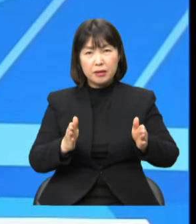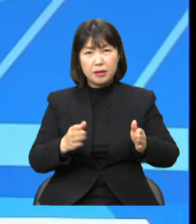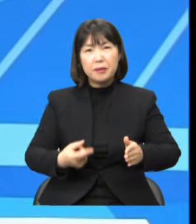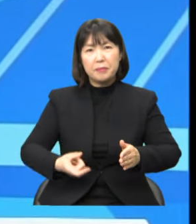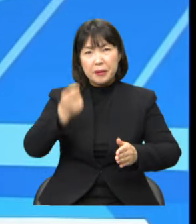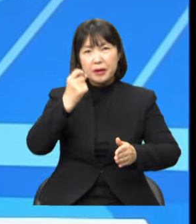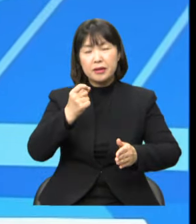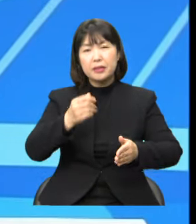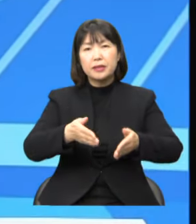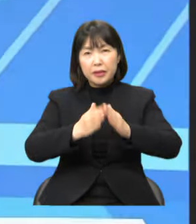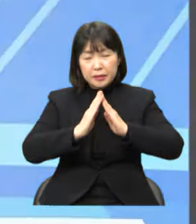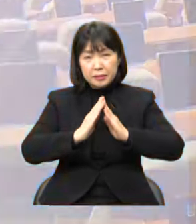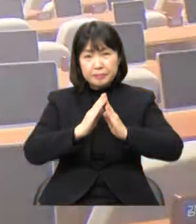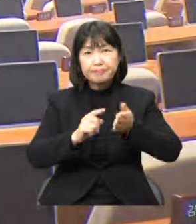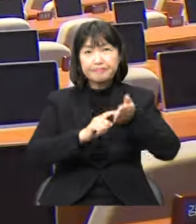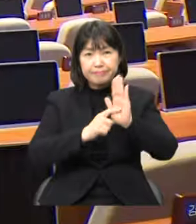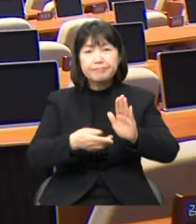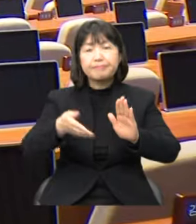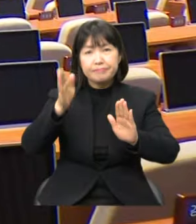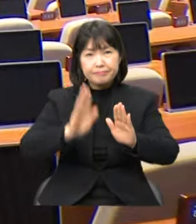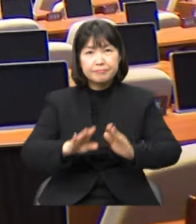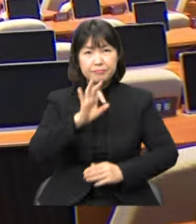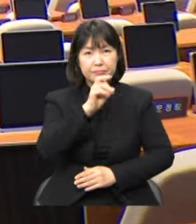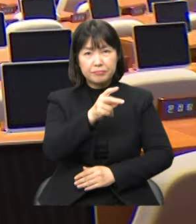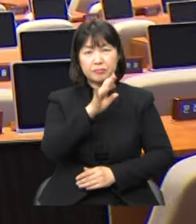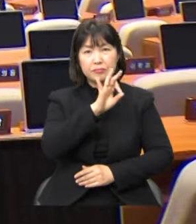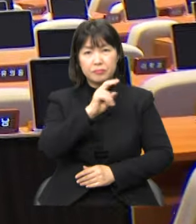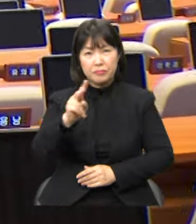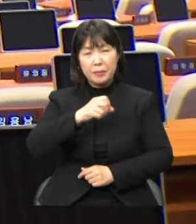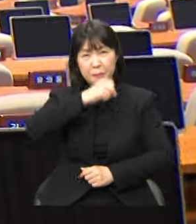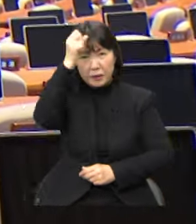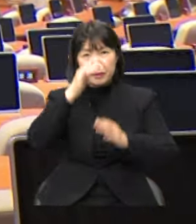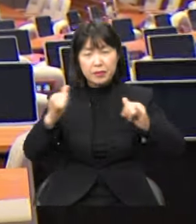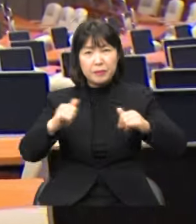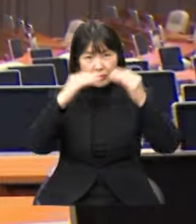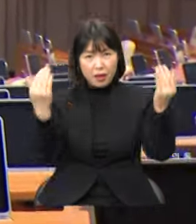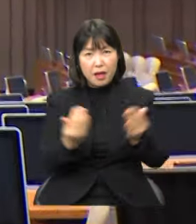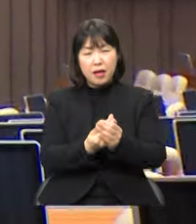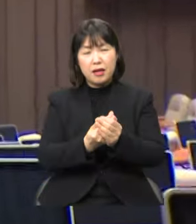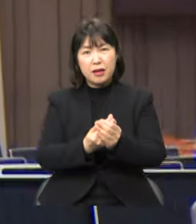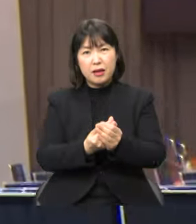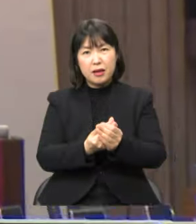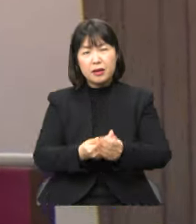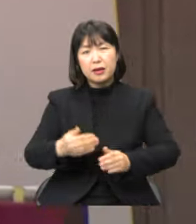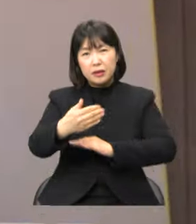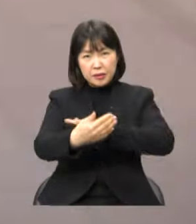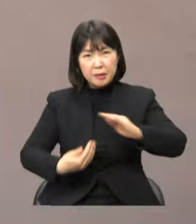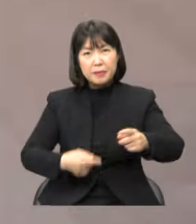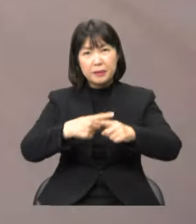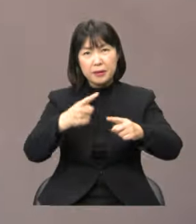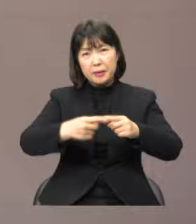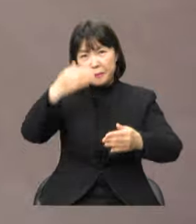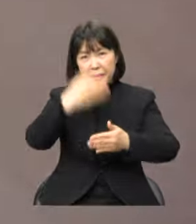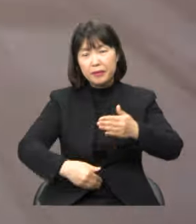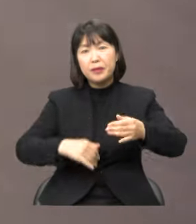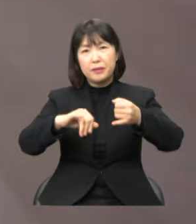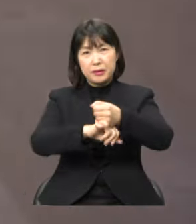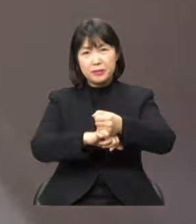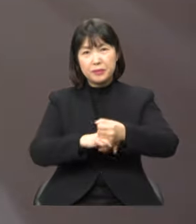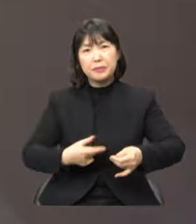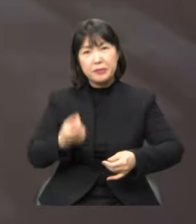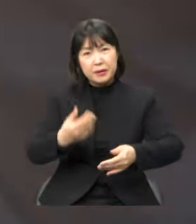밝혔는데 여야 당선인 모두 예타면제를 추진하겠다고 공약하면서 조기착공이 실현될 수